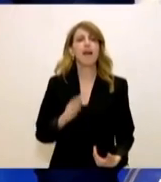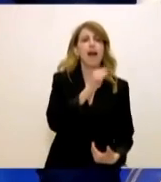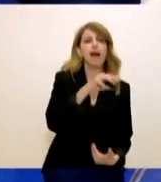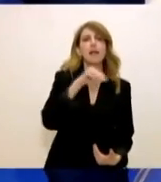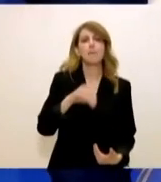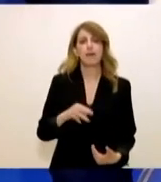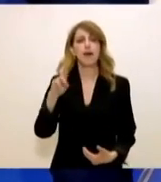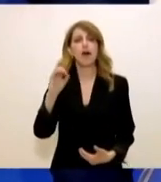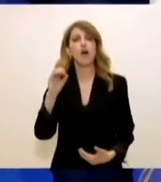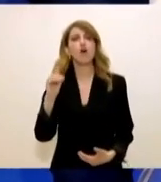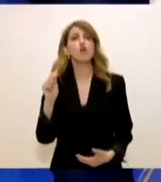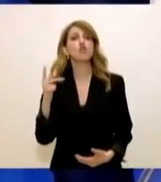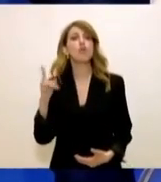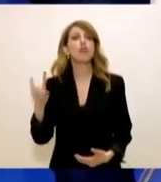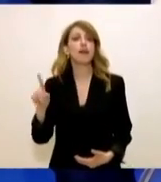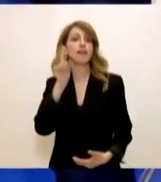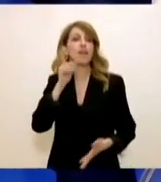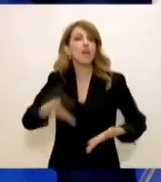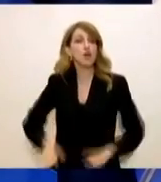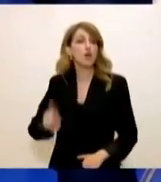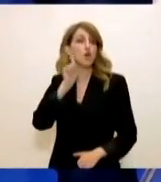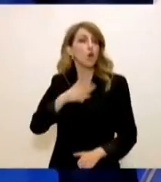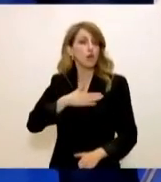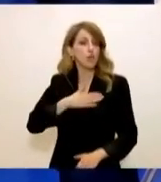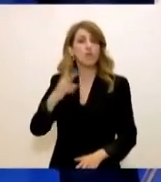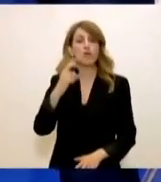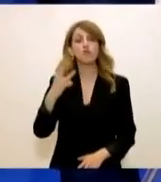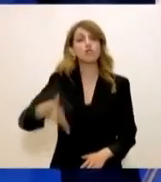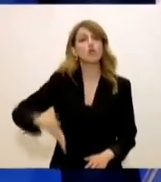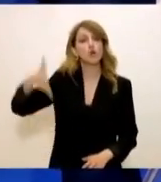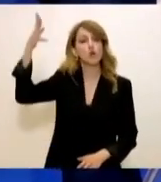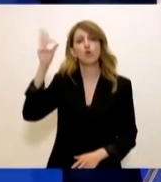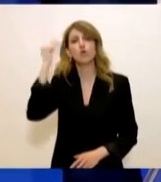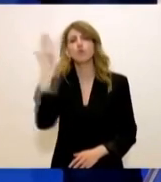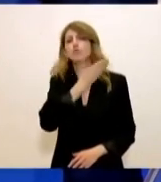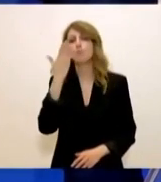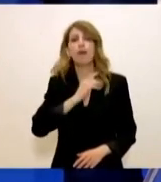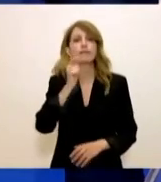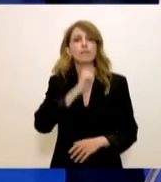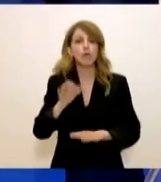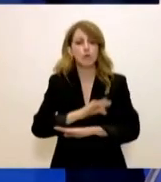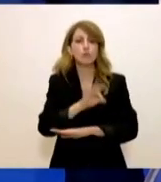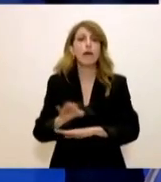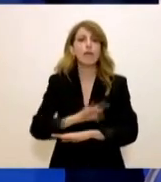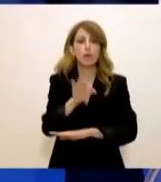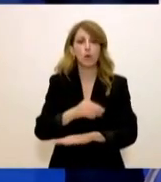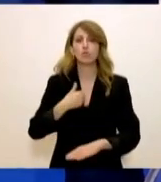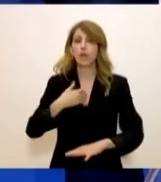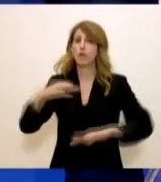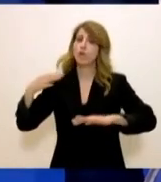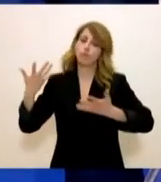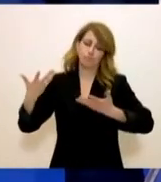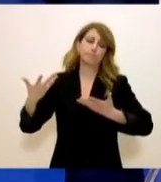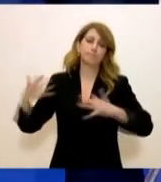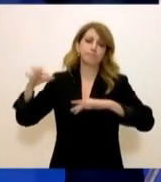μητέρα μιας κόρης 23 ετών που σπουδάζει πολιτικός μηχανικός είμαι σύζυγος είμαι επιχειρηματίας και μου